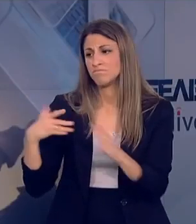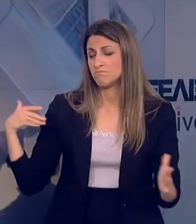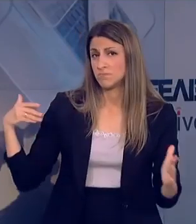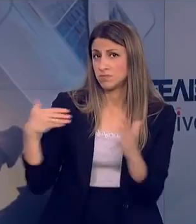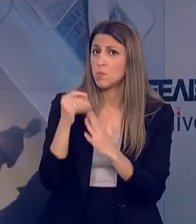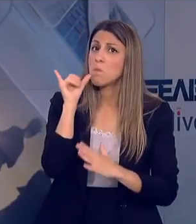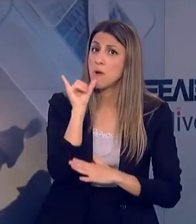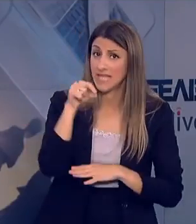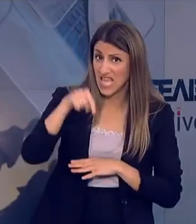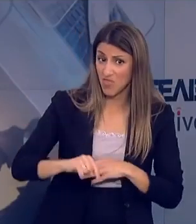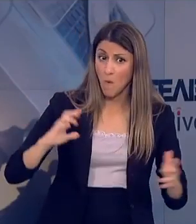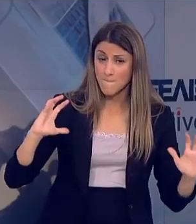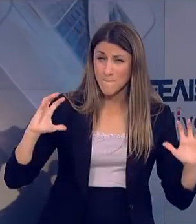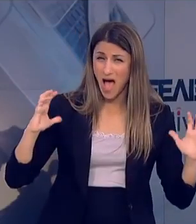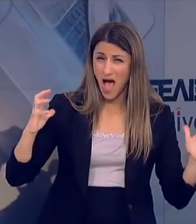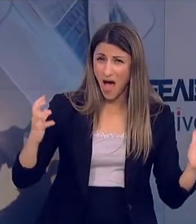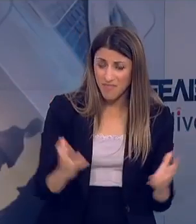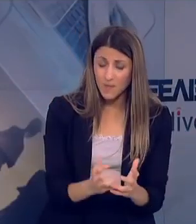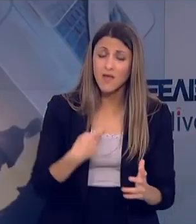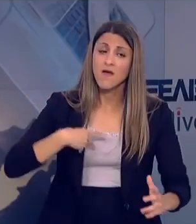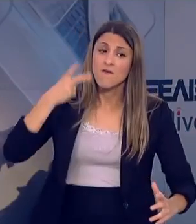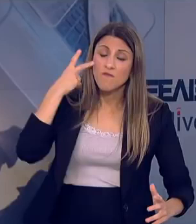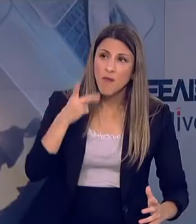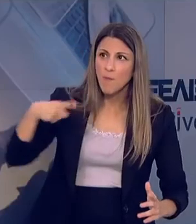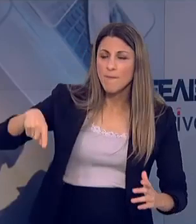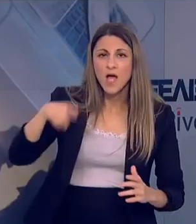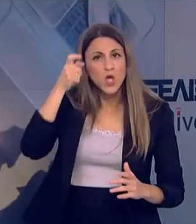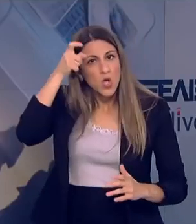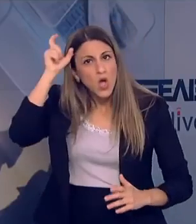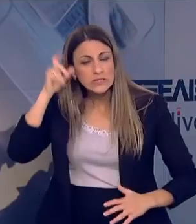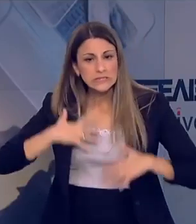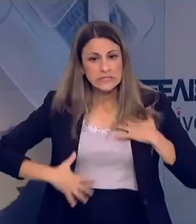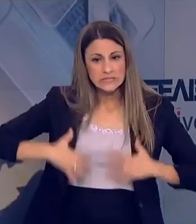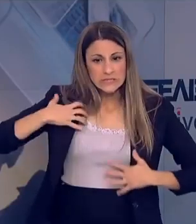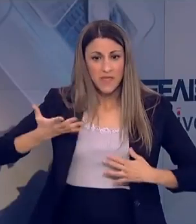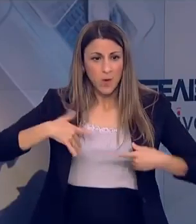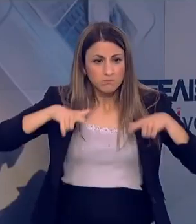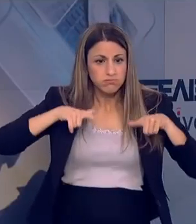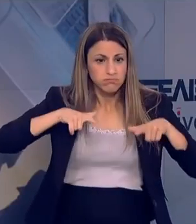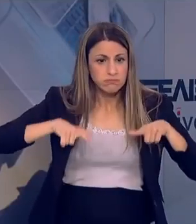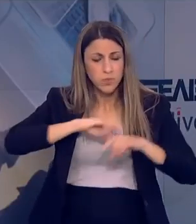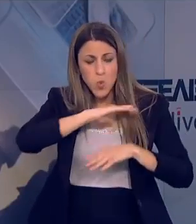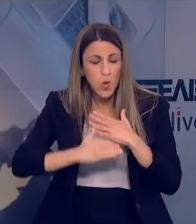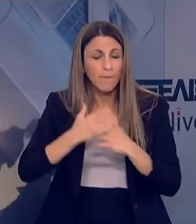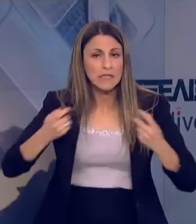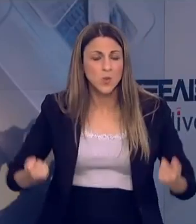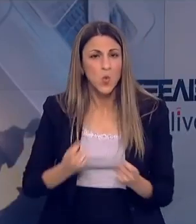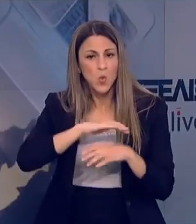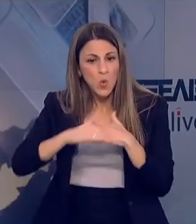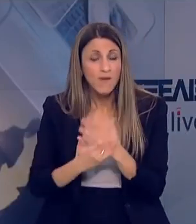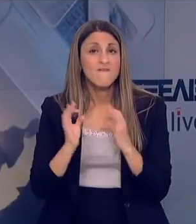και στην παρούσα πανδημία, ζήσαμε και ζούμε από κοντά την αγωνία τους για υψηλής ποιότητας φροντίδα, με σεβασμό προς τον